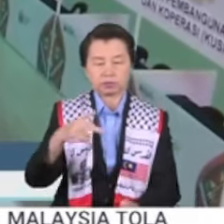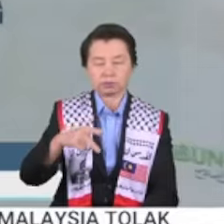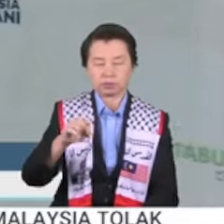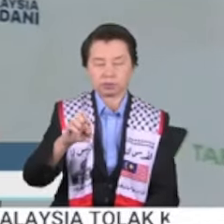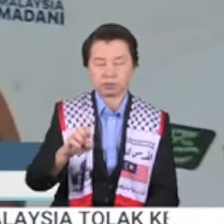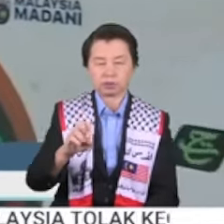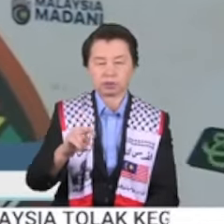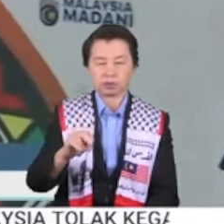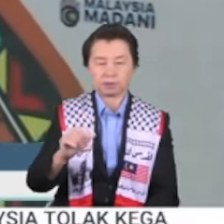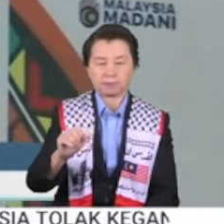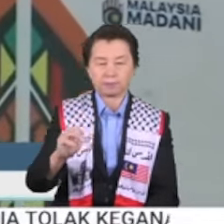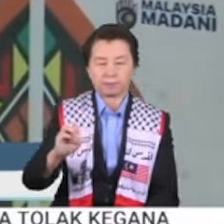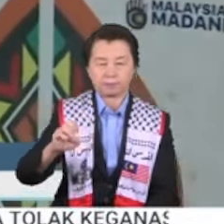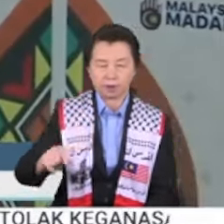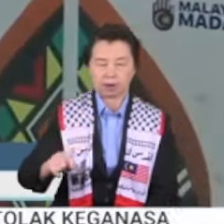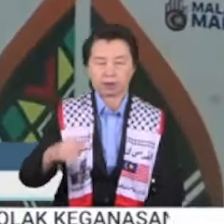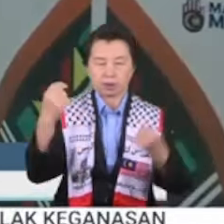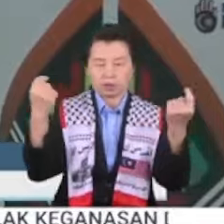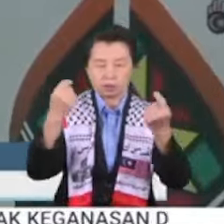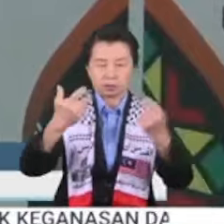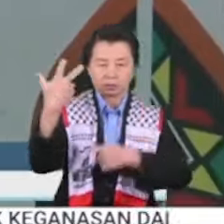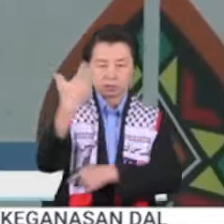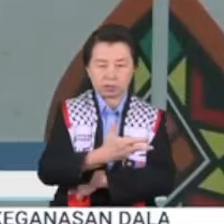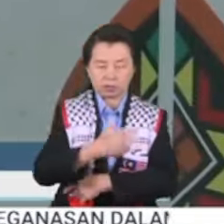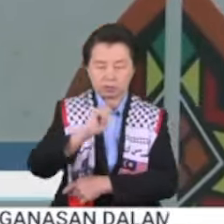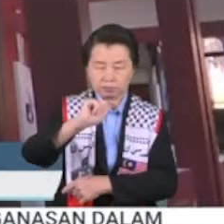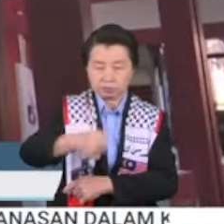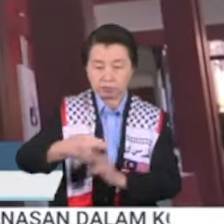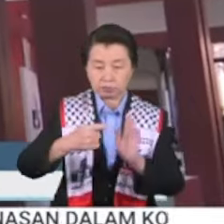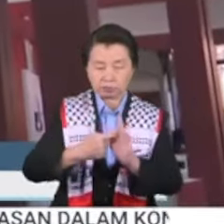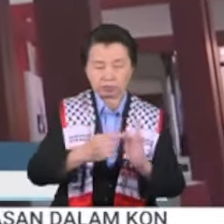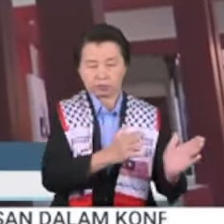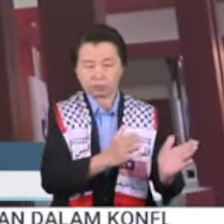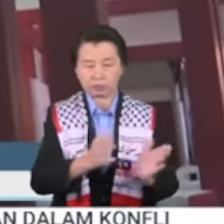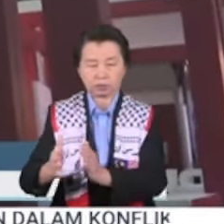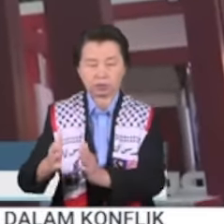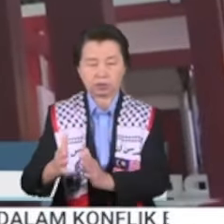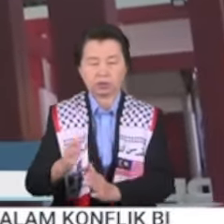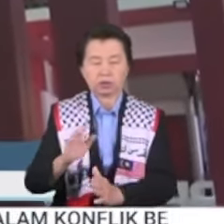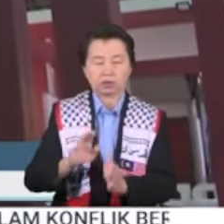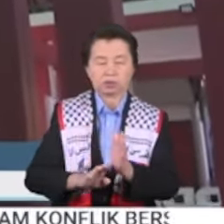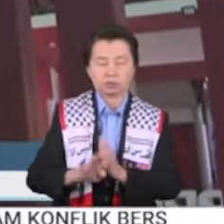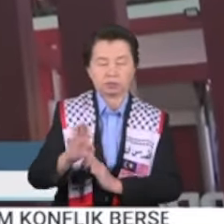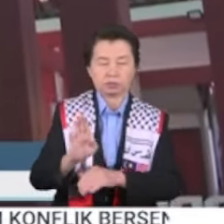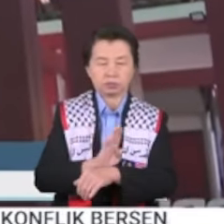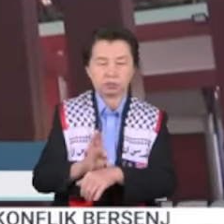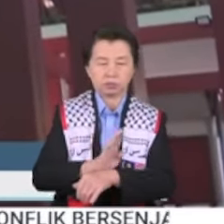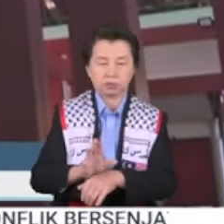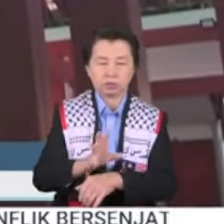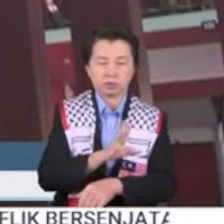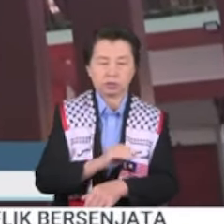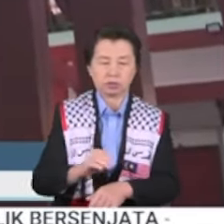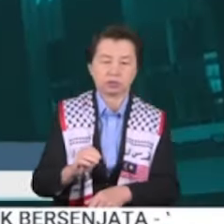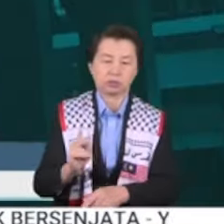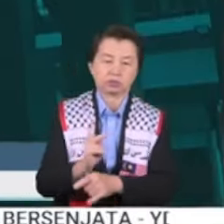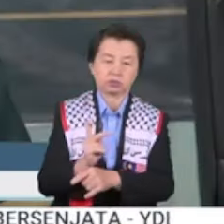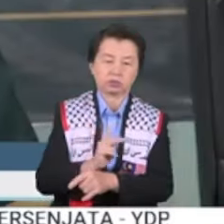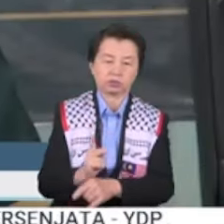Penampang. Karnival tiga hari yang bermula esok merupakan anjuran Kementerian Pembangunan, Usahawan dan